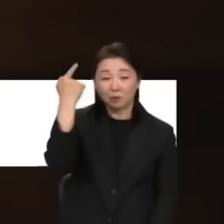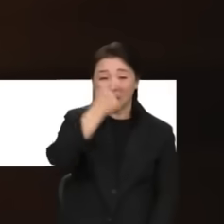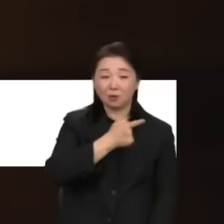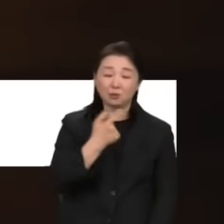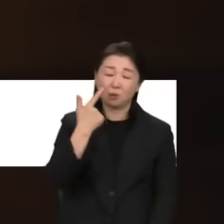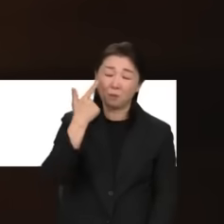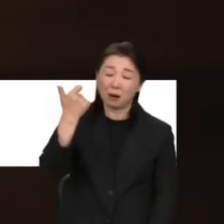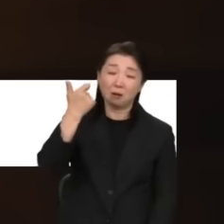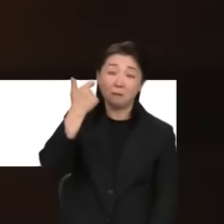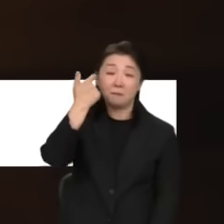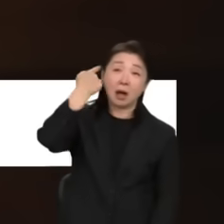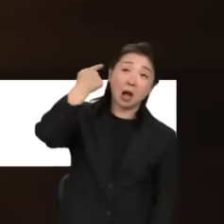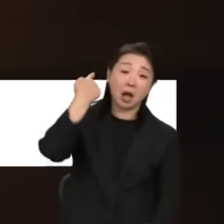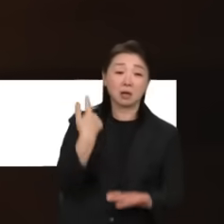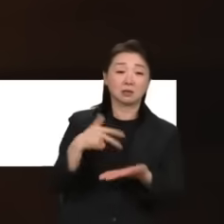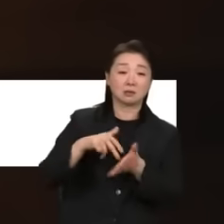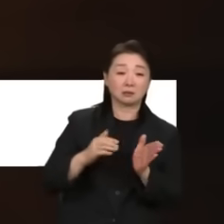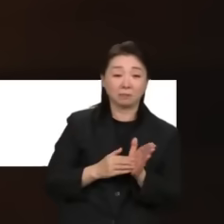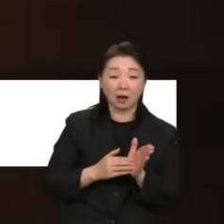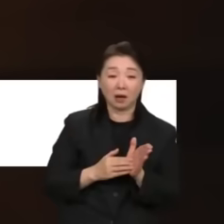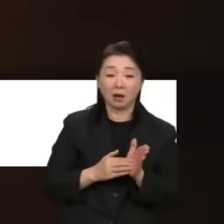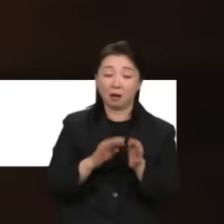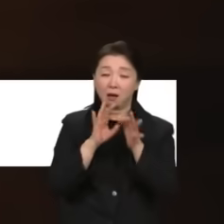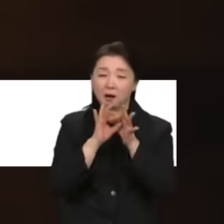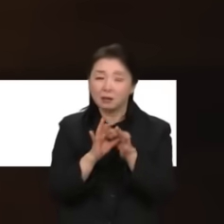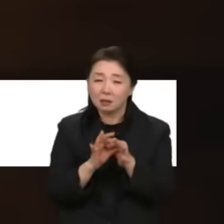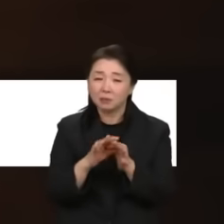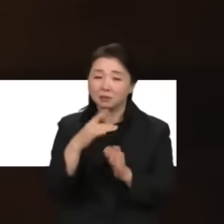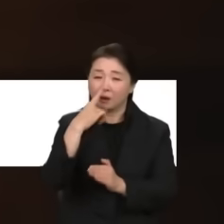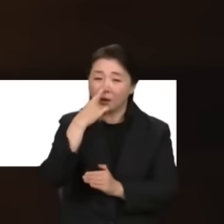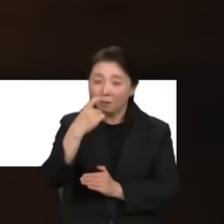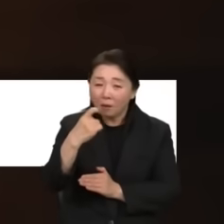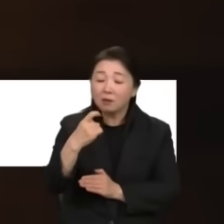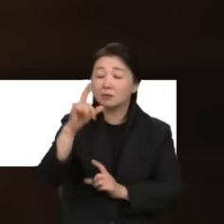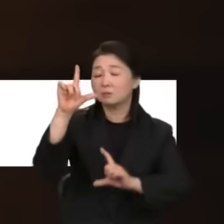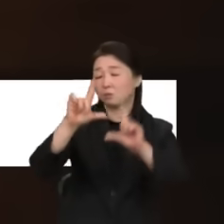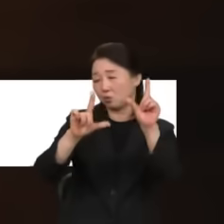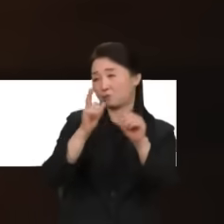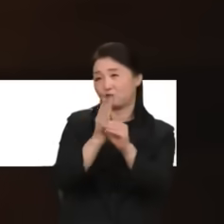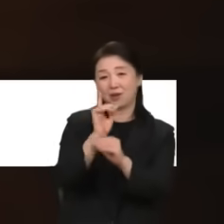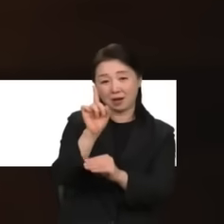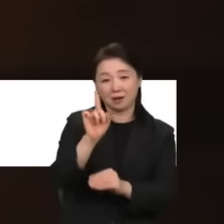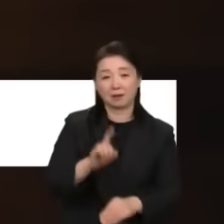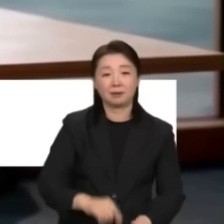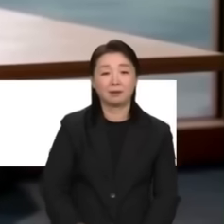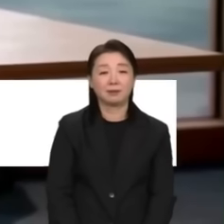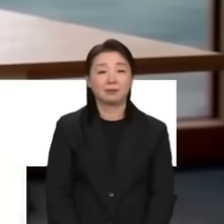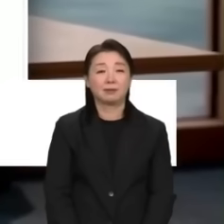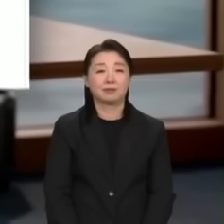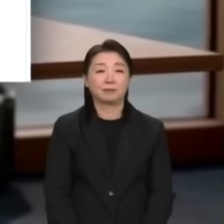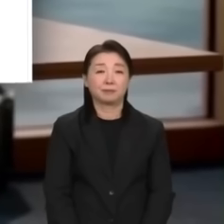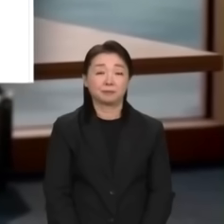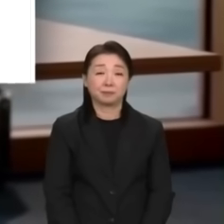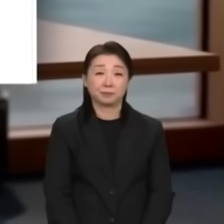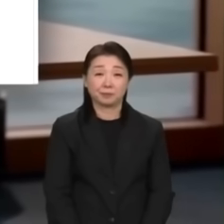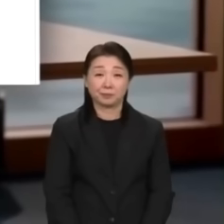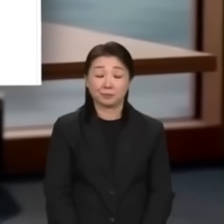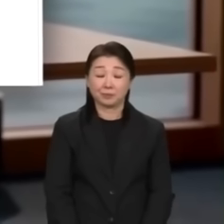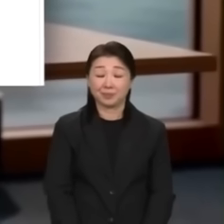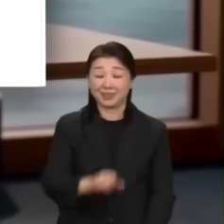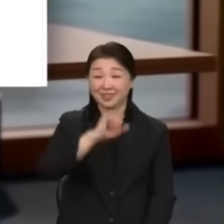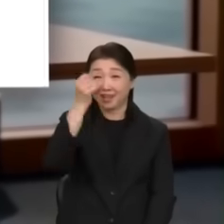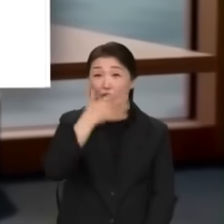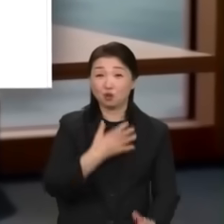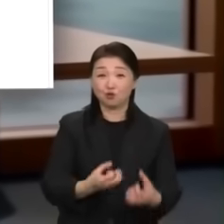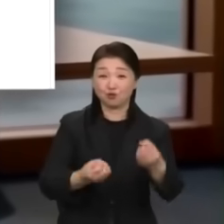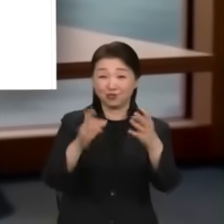getting shot in the face is one of the most badass things I've ever seen in my life. 당선 축하 글도